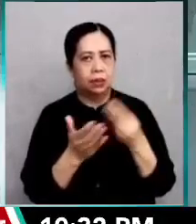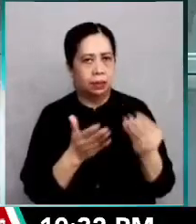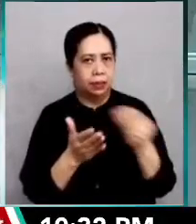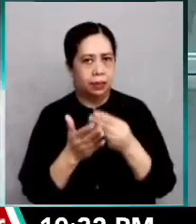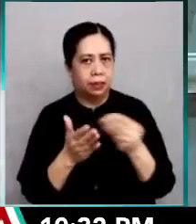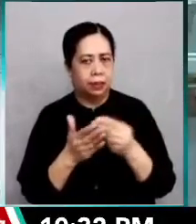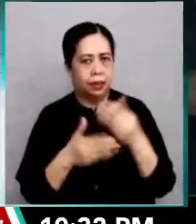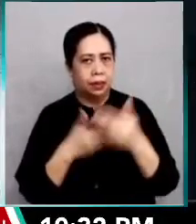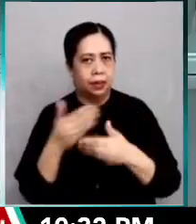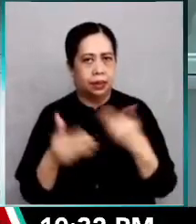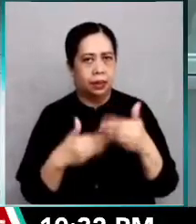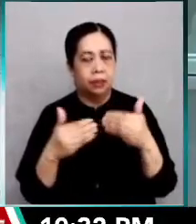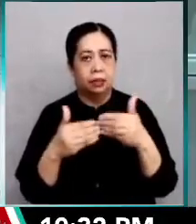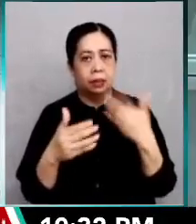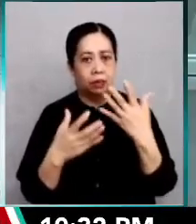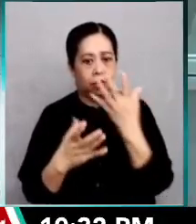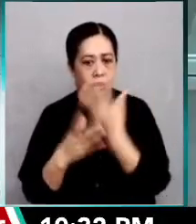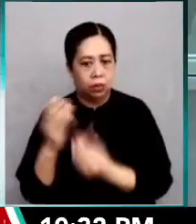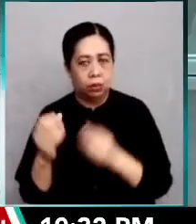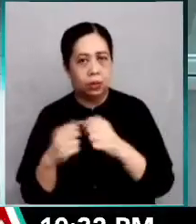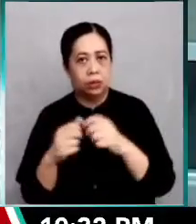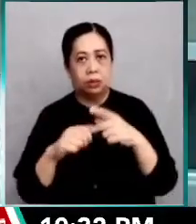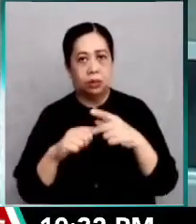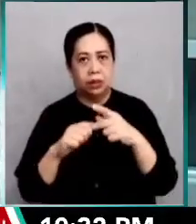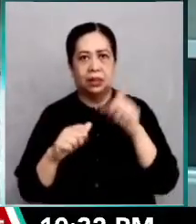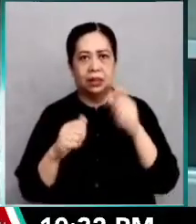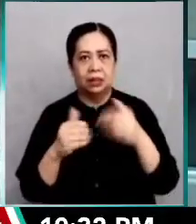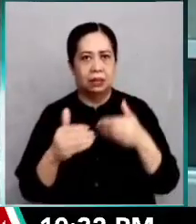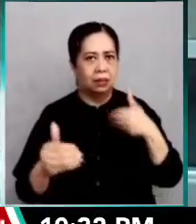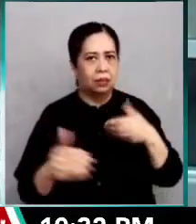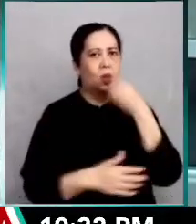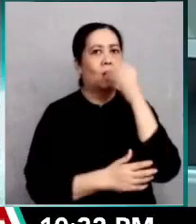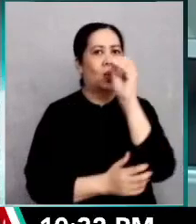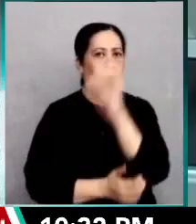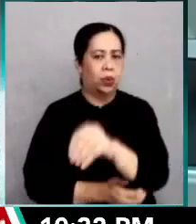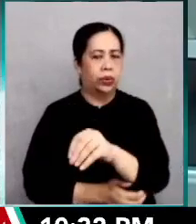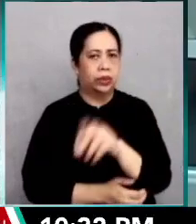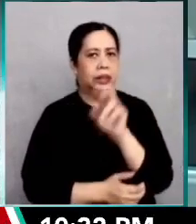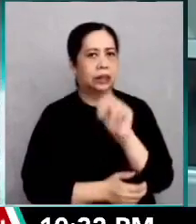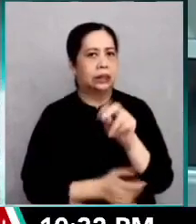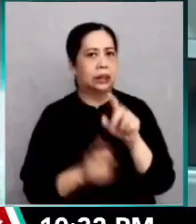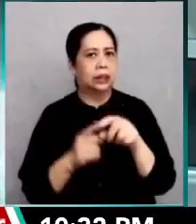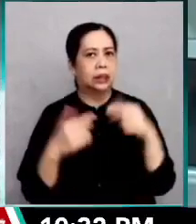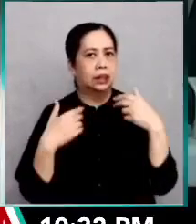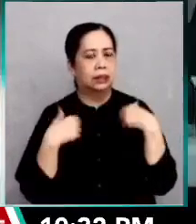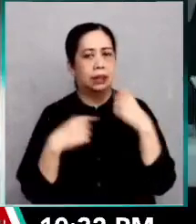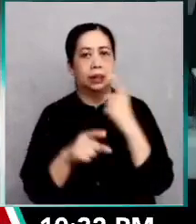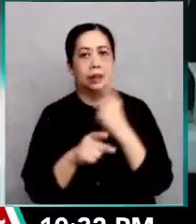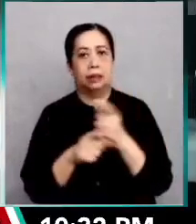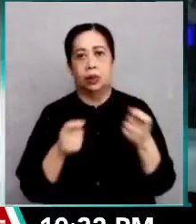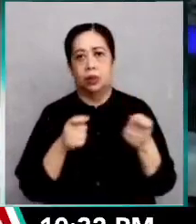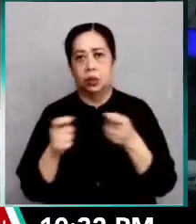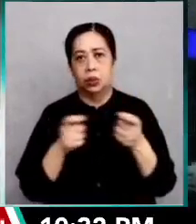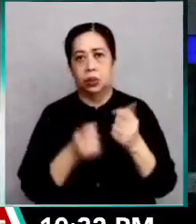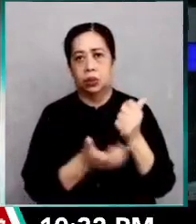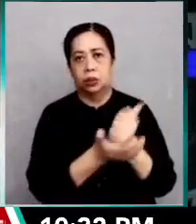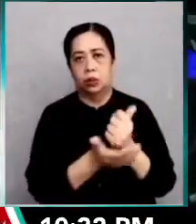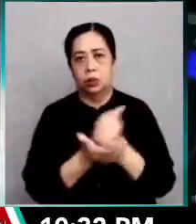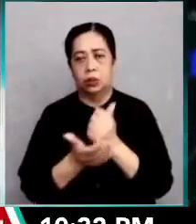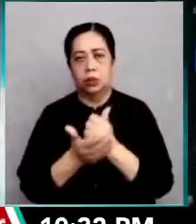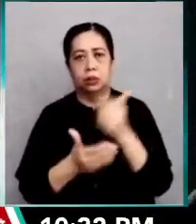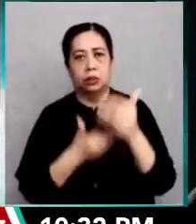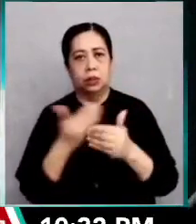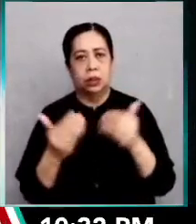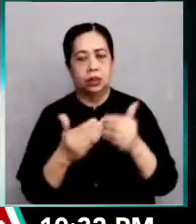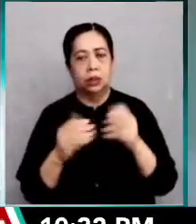sana naubos ang plastic cards ay nakapag-order na. Kailangan daw magkaroon ng tamang control at approval process kaya inilabas ang